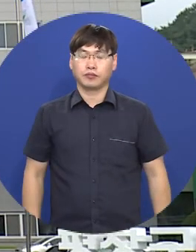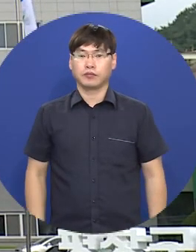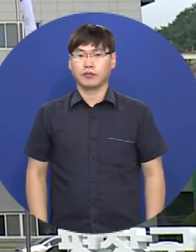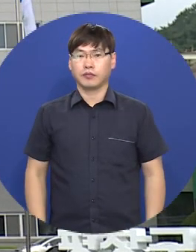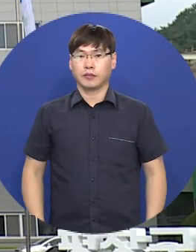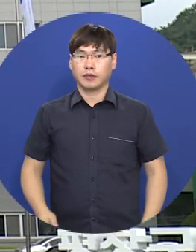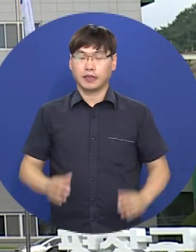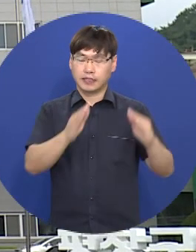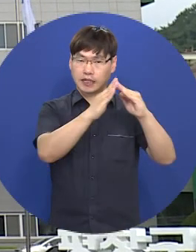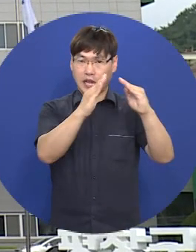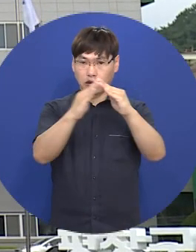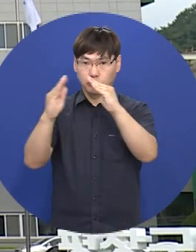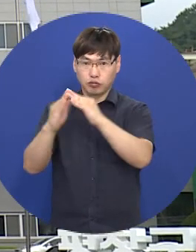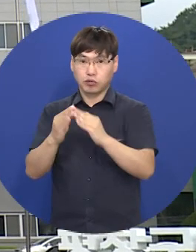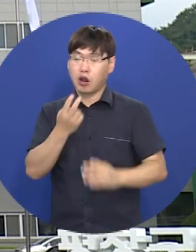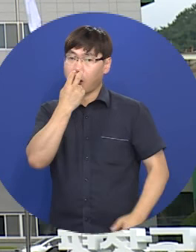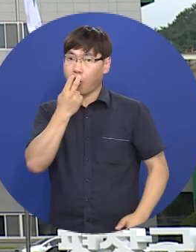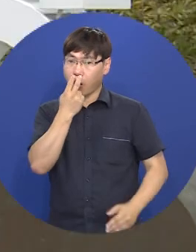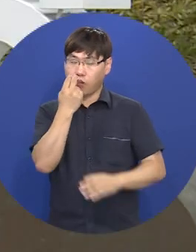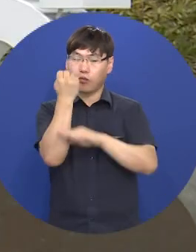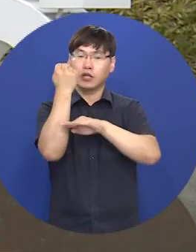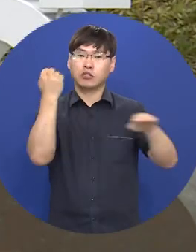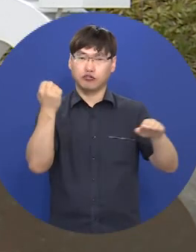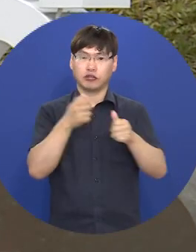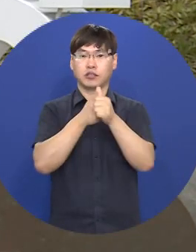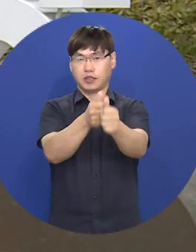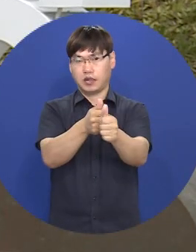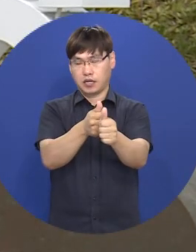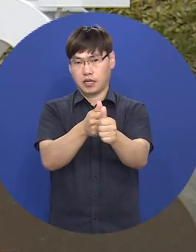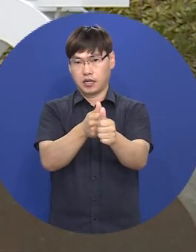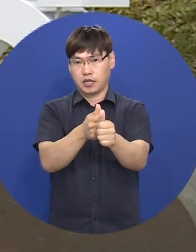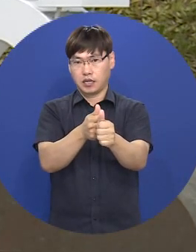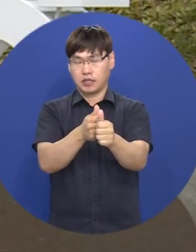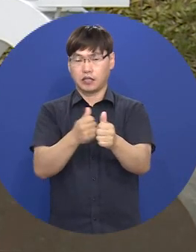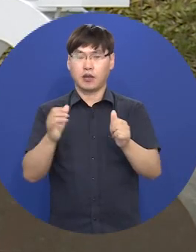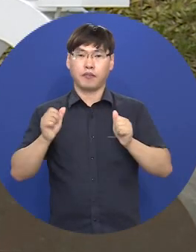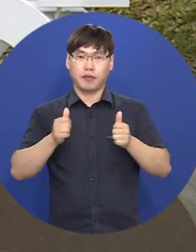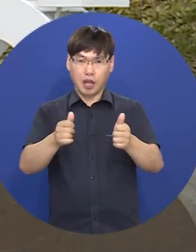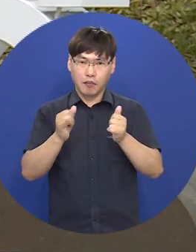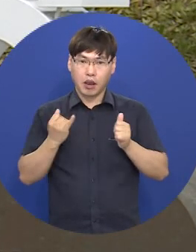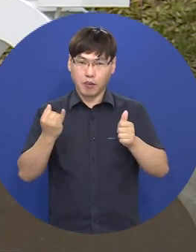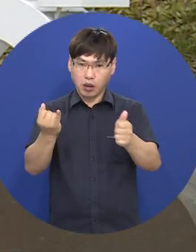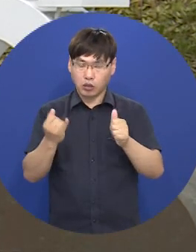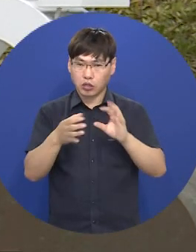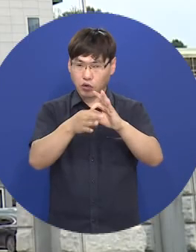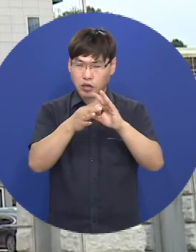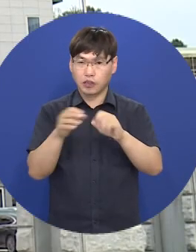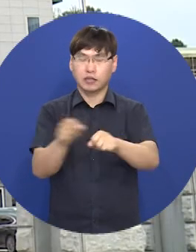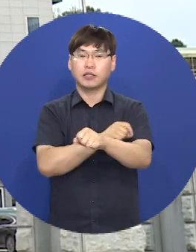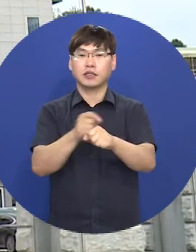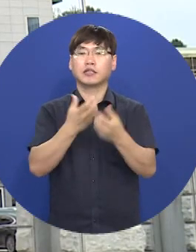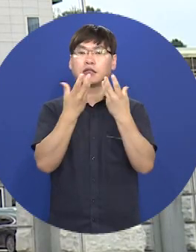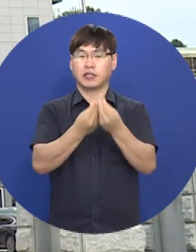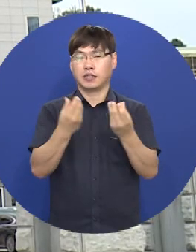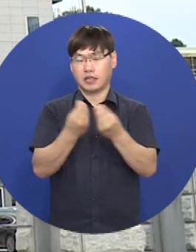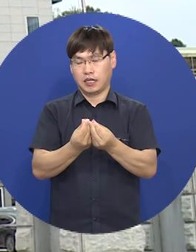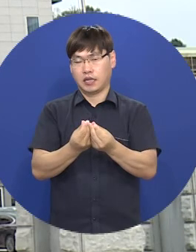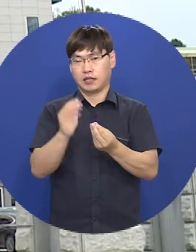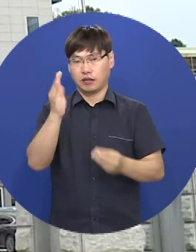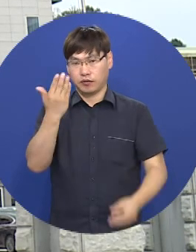지원 대상은 가구별 건강보험료 산정료에 따라 정해지며 맞벌이와 1인 가구는 특례 기준이